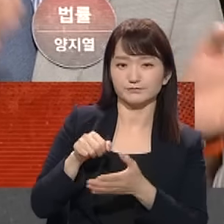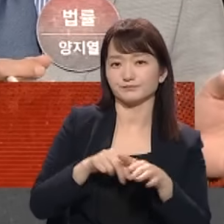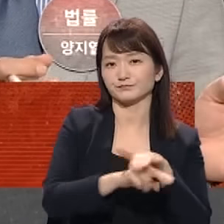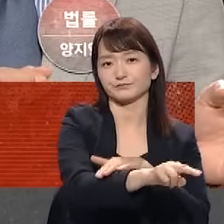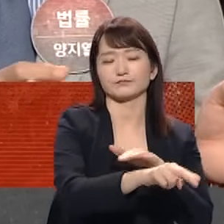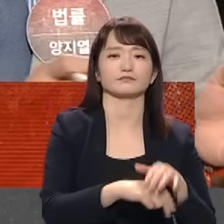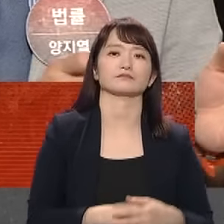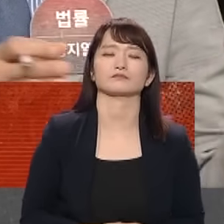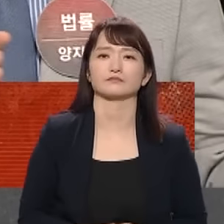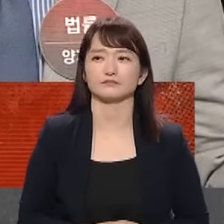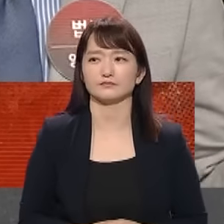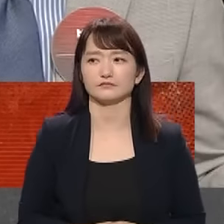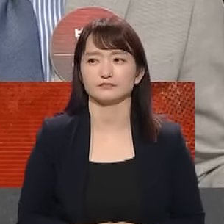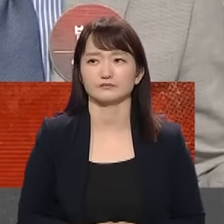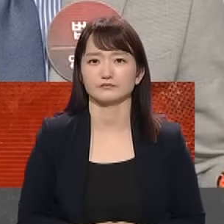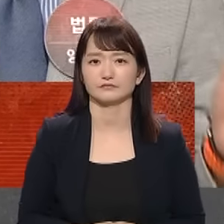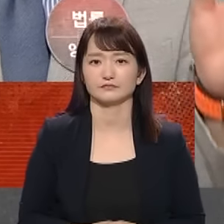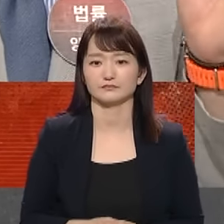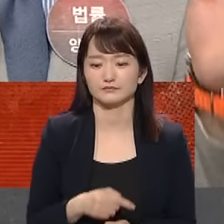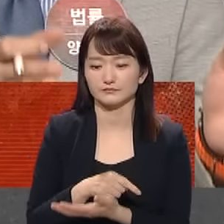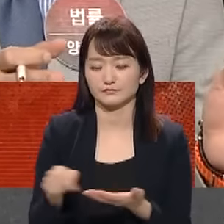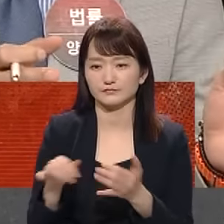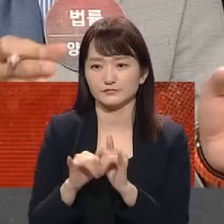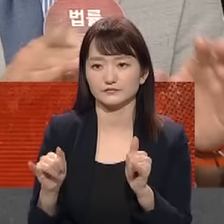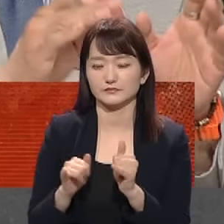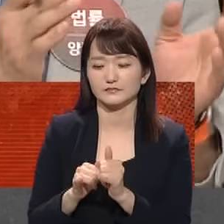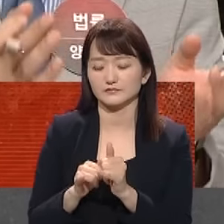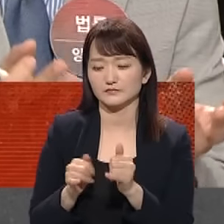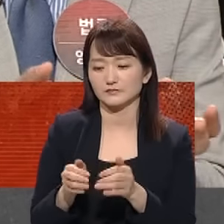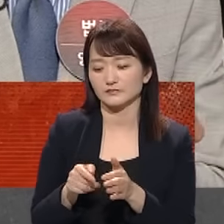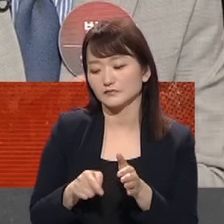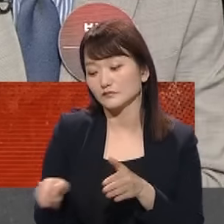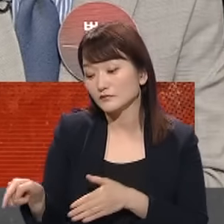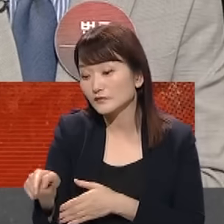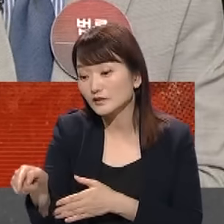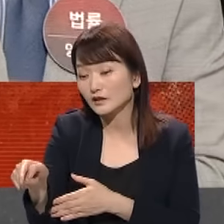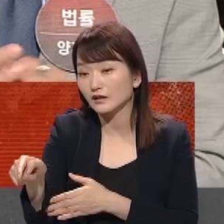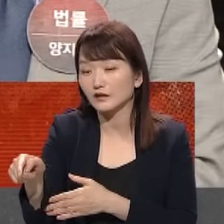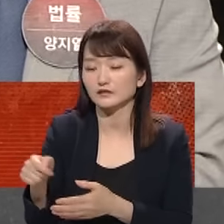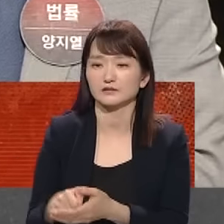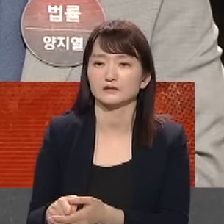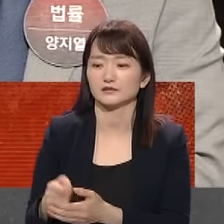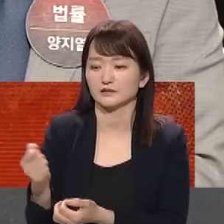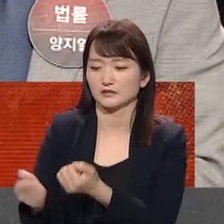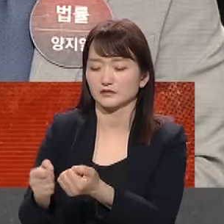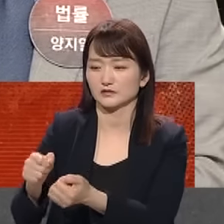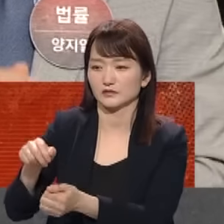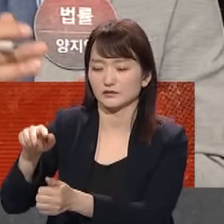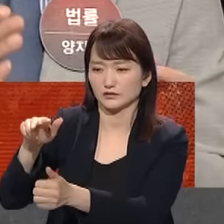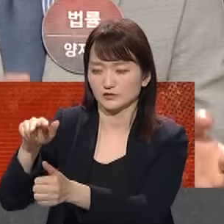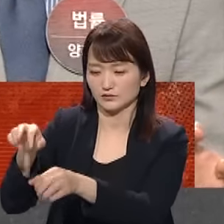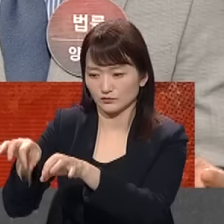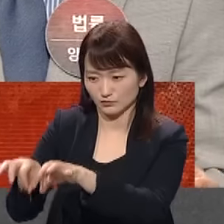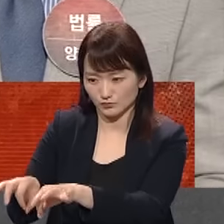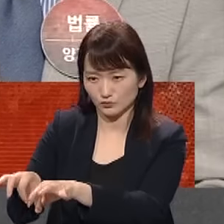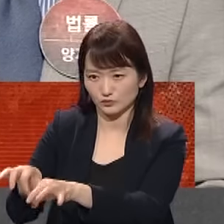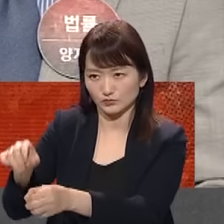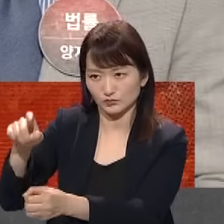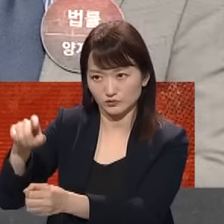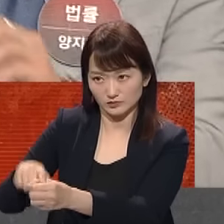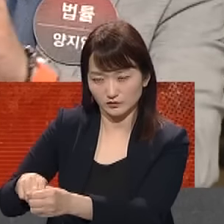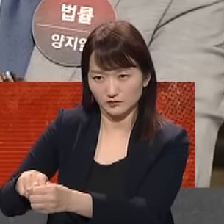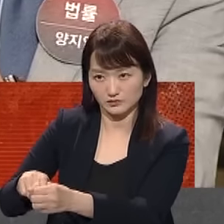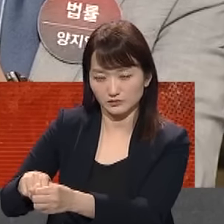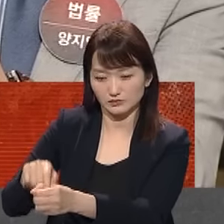저 안쪽 현관에 자전거 거치대가 있답니다. 거기 거치대에 이렇게 잠금 장치를 해서 뒀었는데 그날따라 마침 거치대에 다른 자전거가